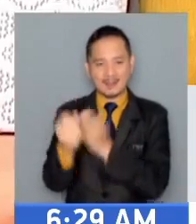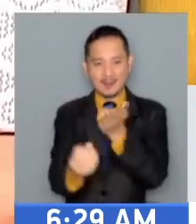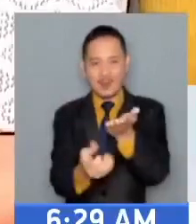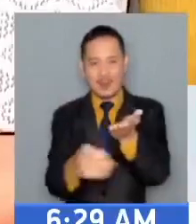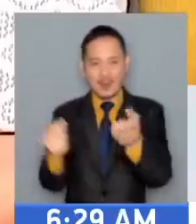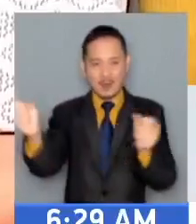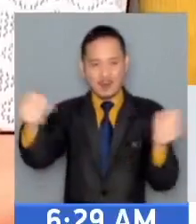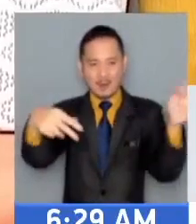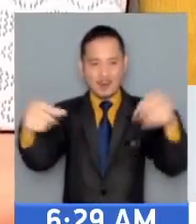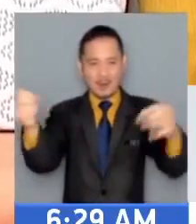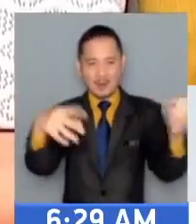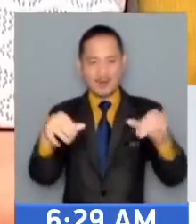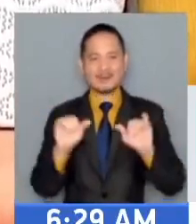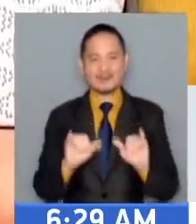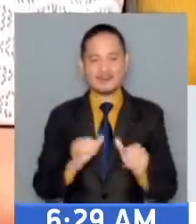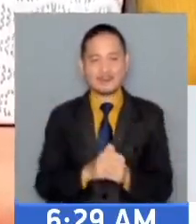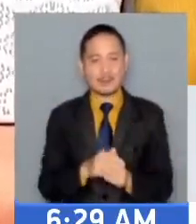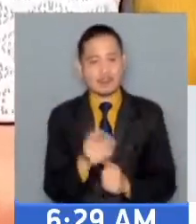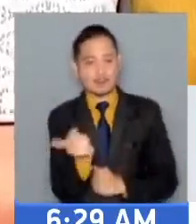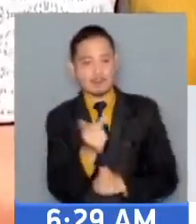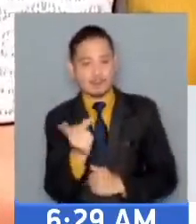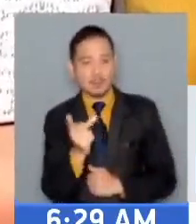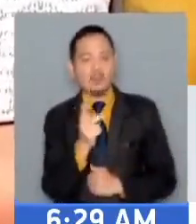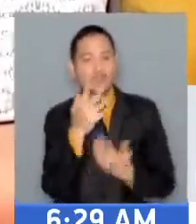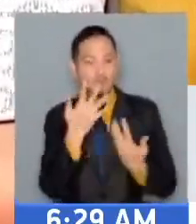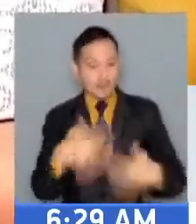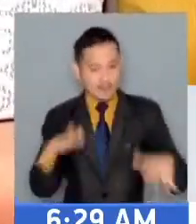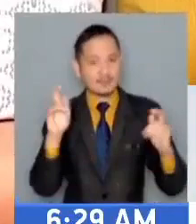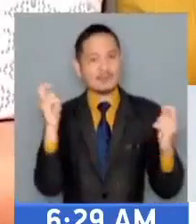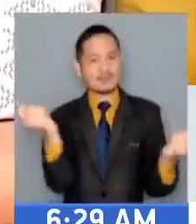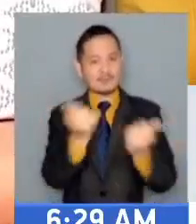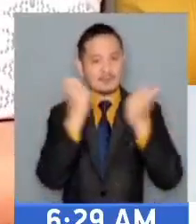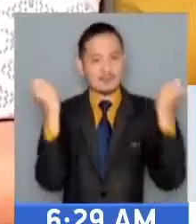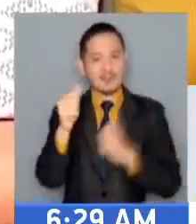ng kanilang 10th anniversary. Grabe!